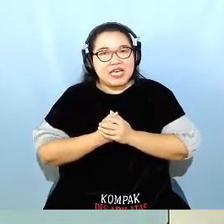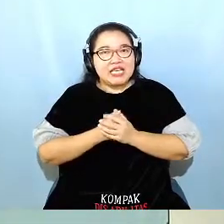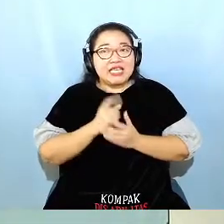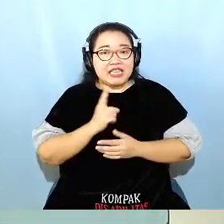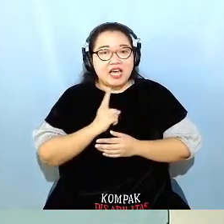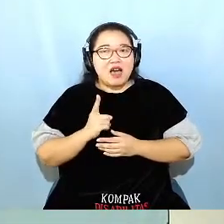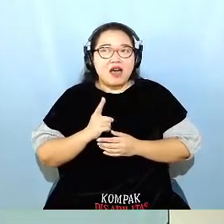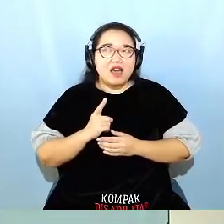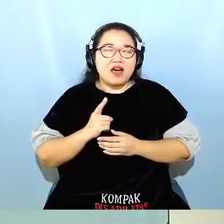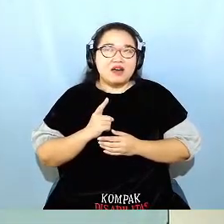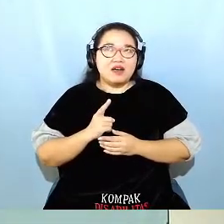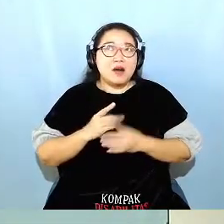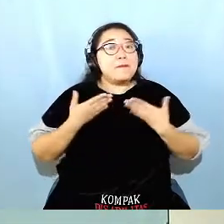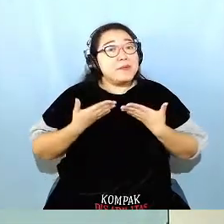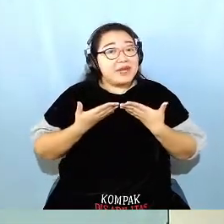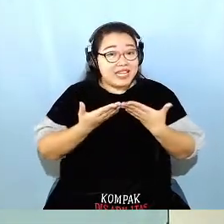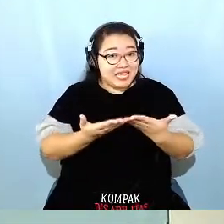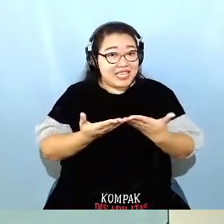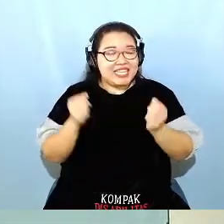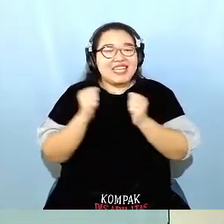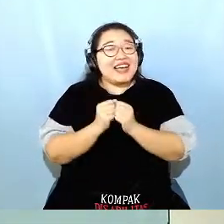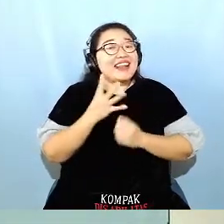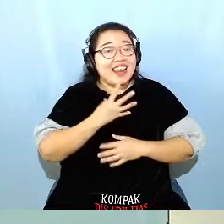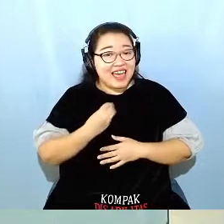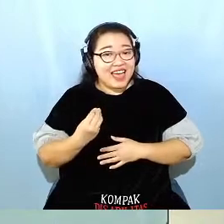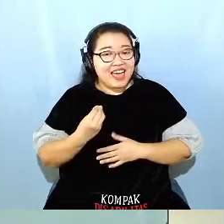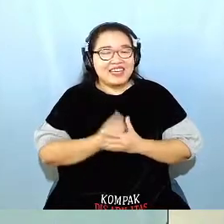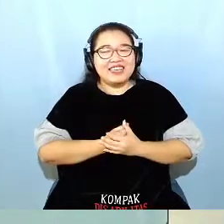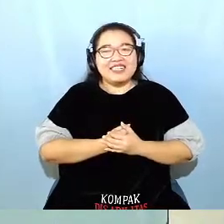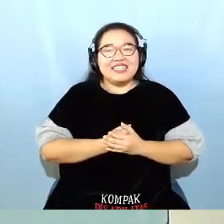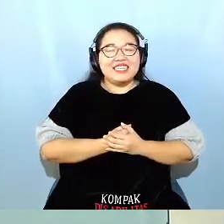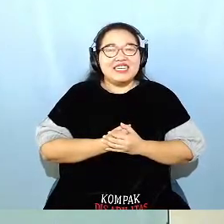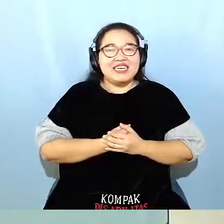hadiah. Kadang tanpa diduga ngasih rosario,